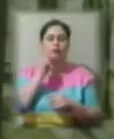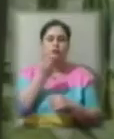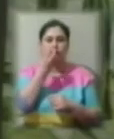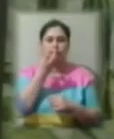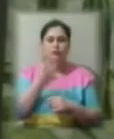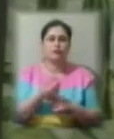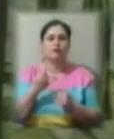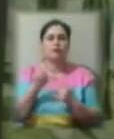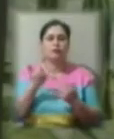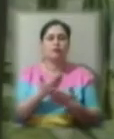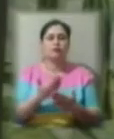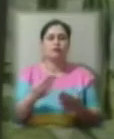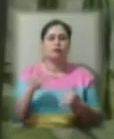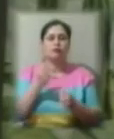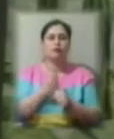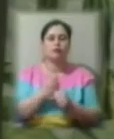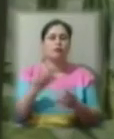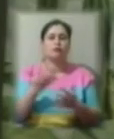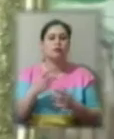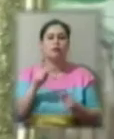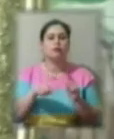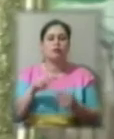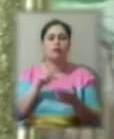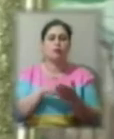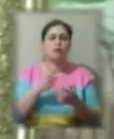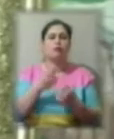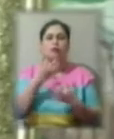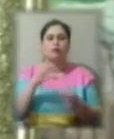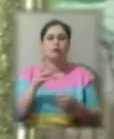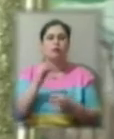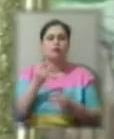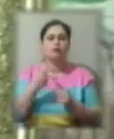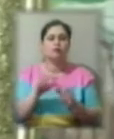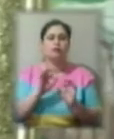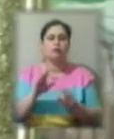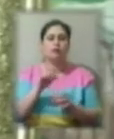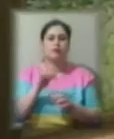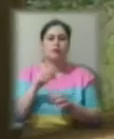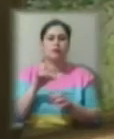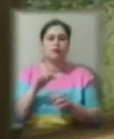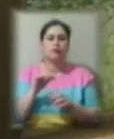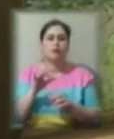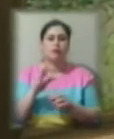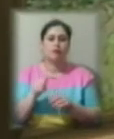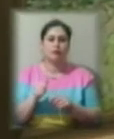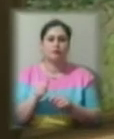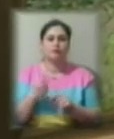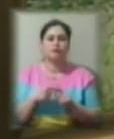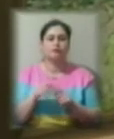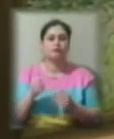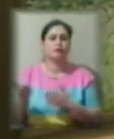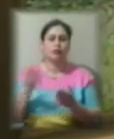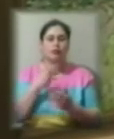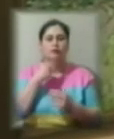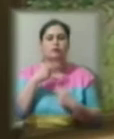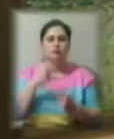представлені і роботи, які рідко потрапляють до будь-яких експозицій, розказує Альбіна Єрмакова. Запрошую звернути увагу на